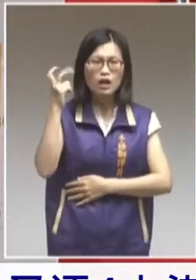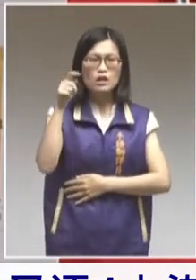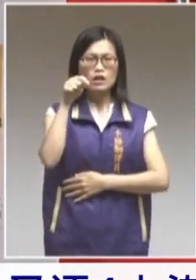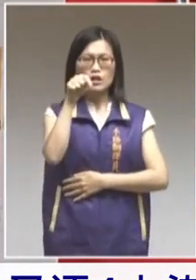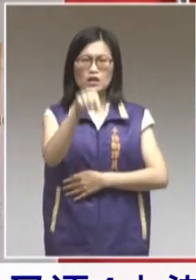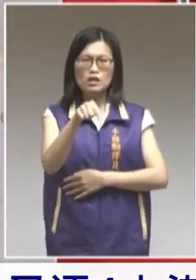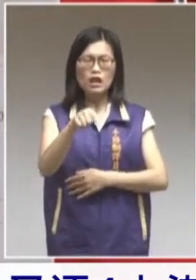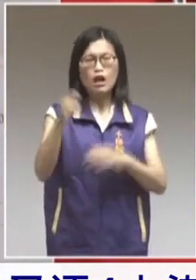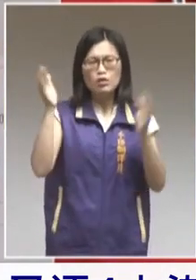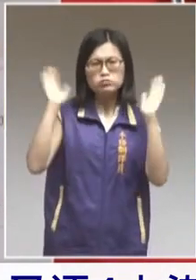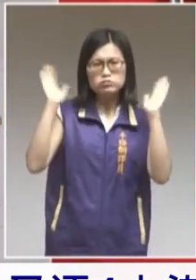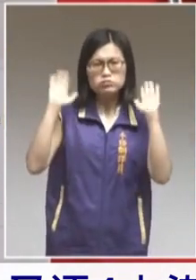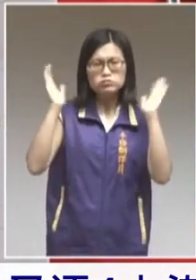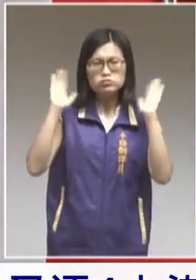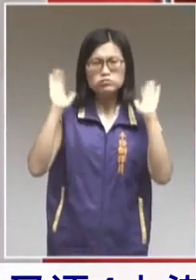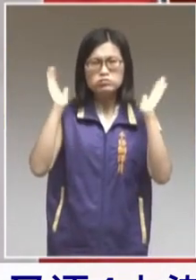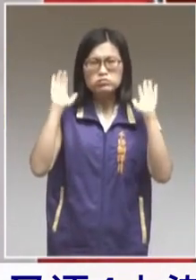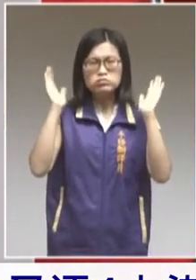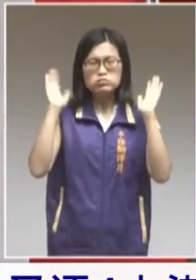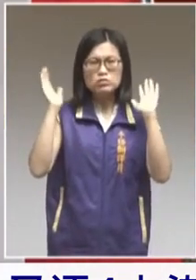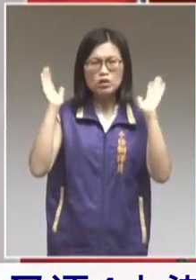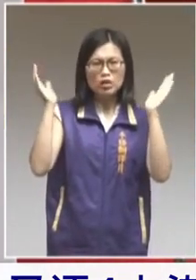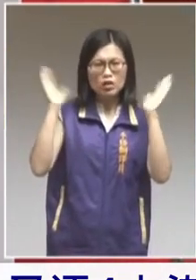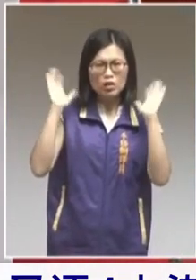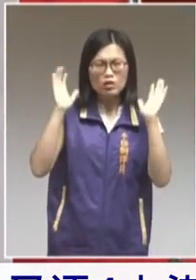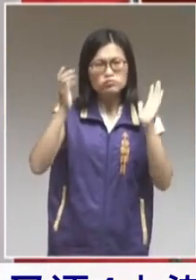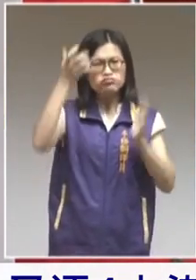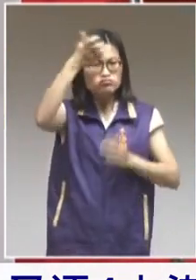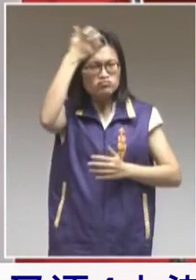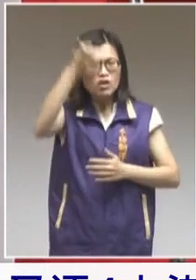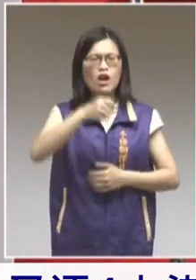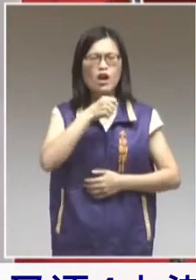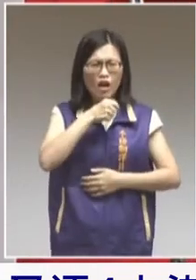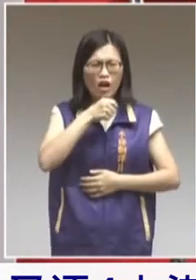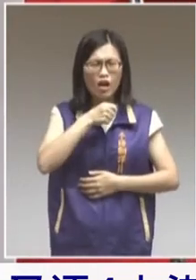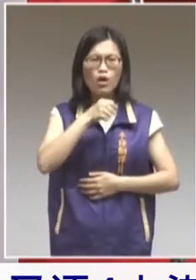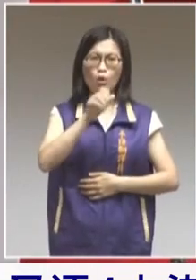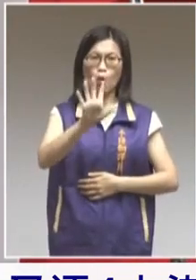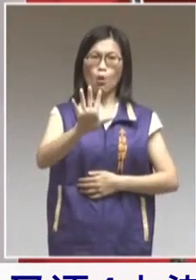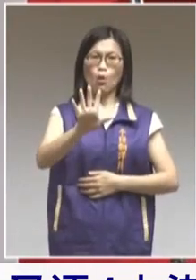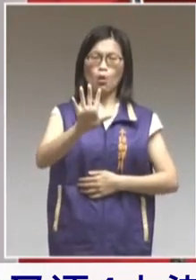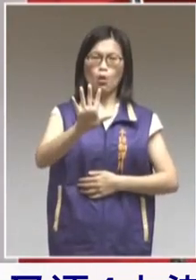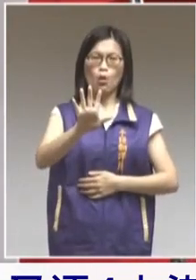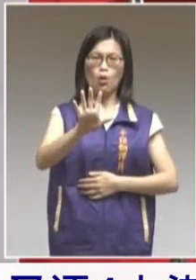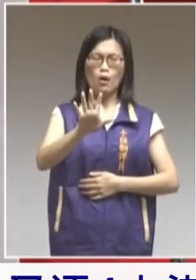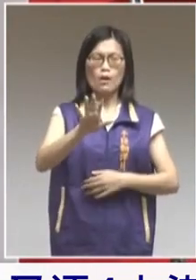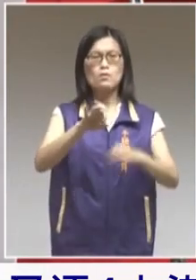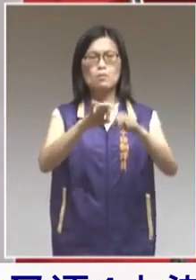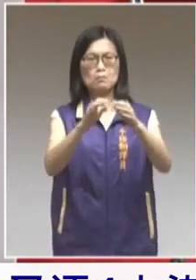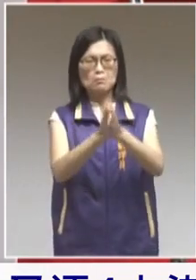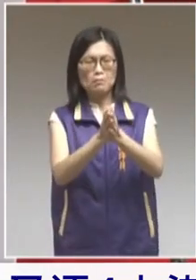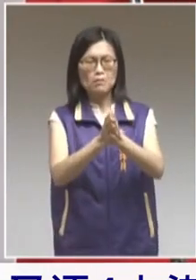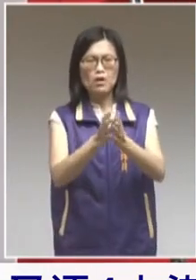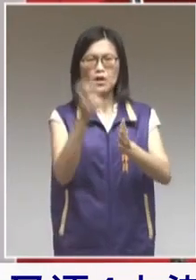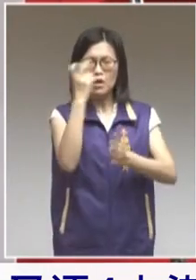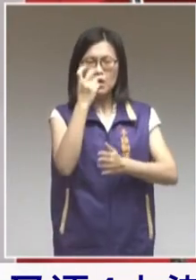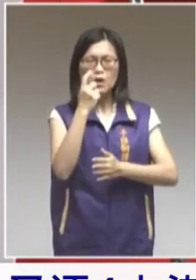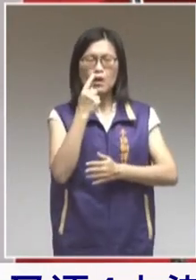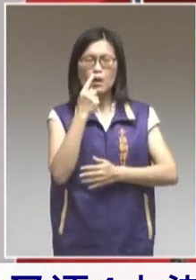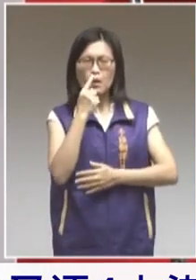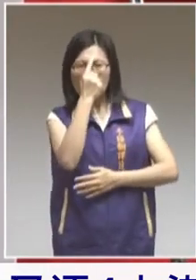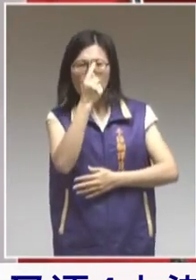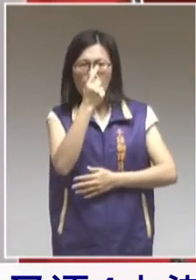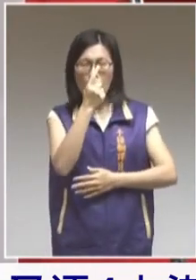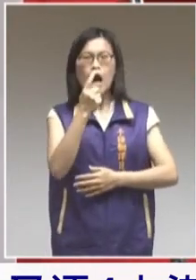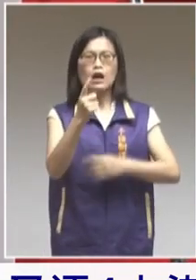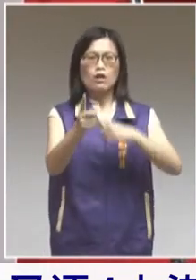个小朋友有这个发烧咳嗽的症状就立刻的给予快筛那快